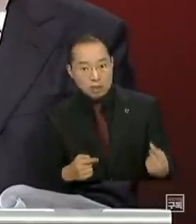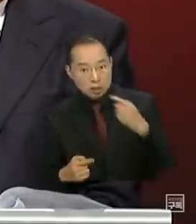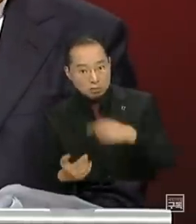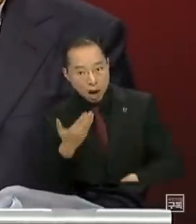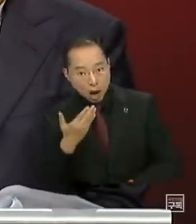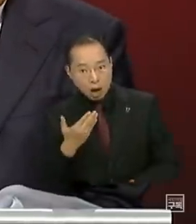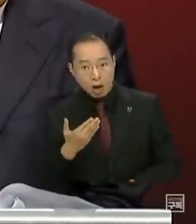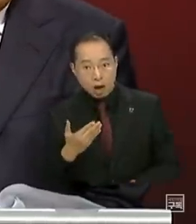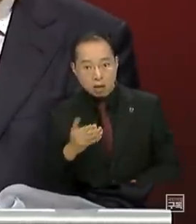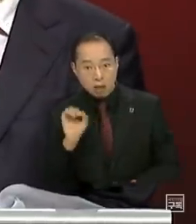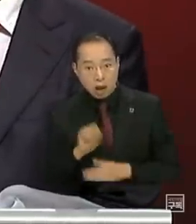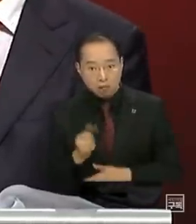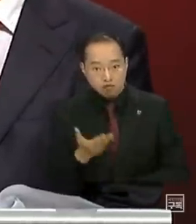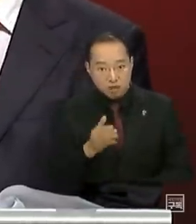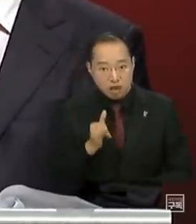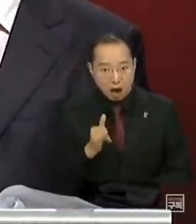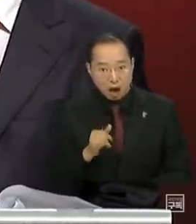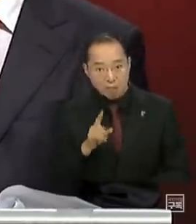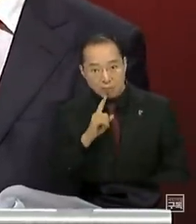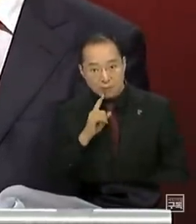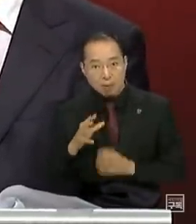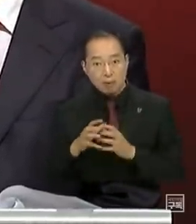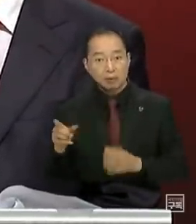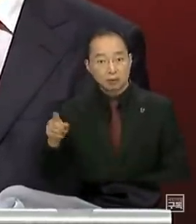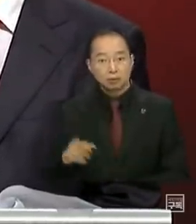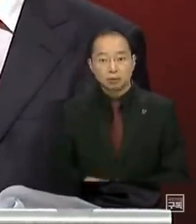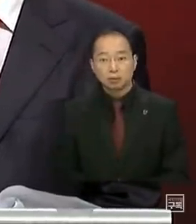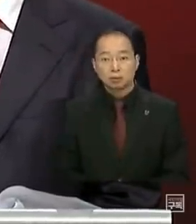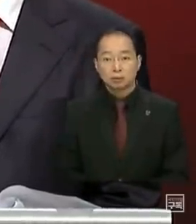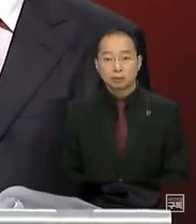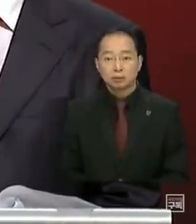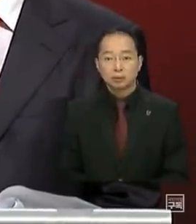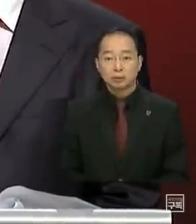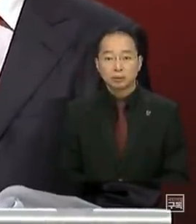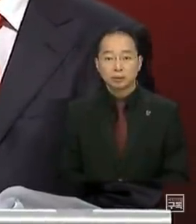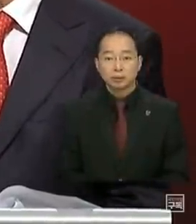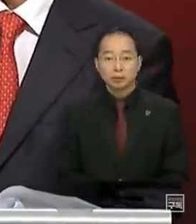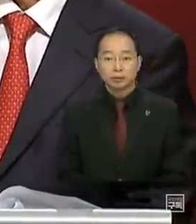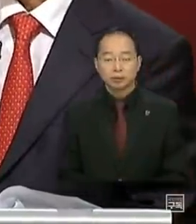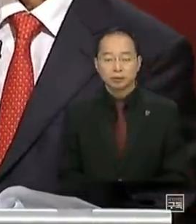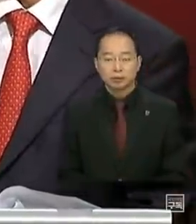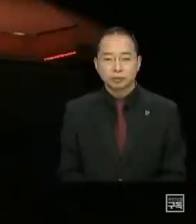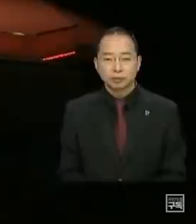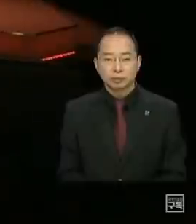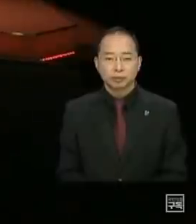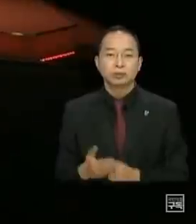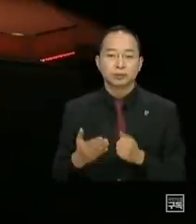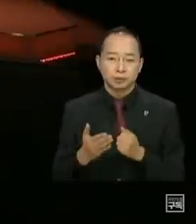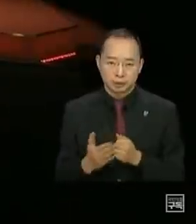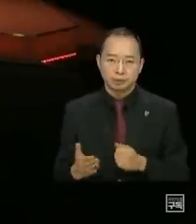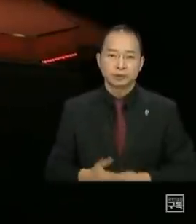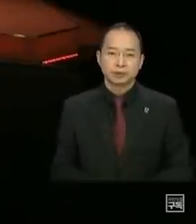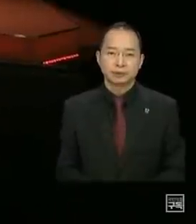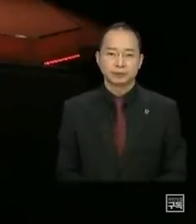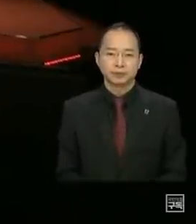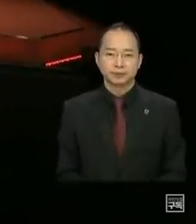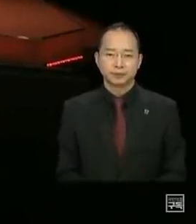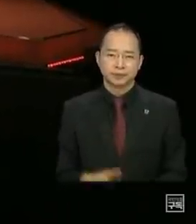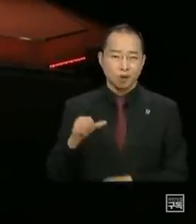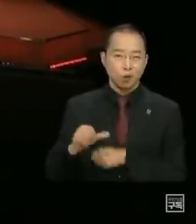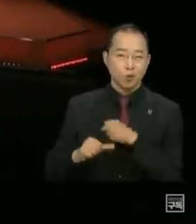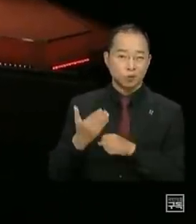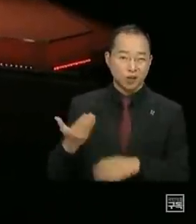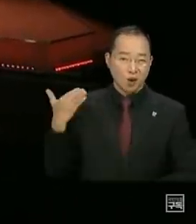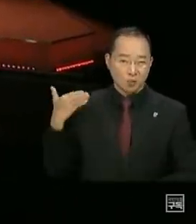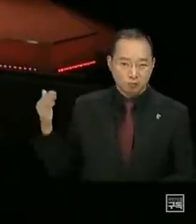있느냐 이런 식으로까지 말이 나와버렸습니다. 지금 그래서 이제 저는 5년